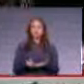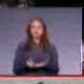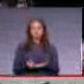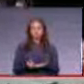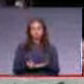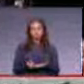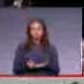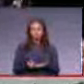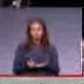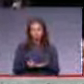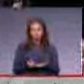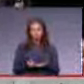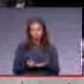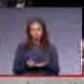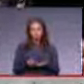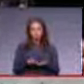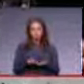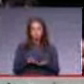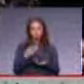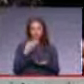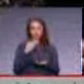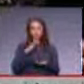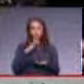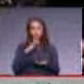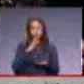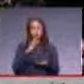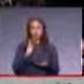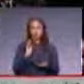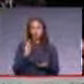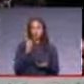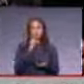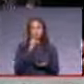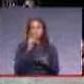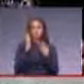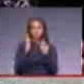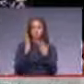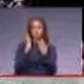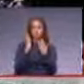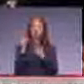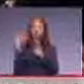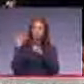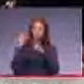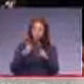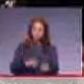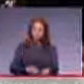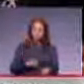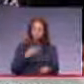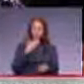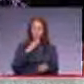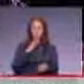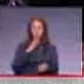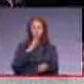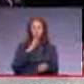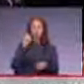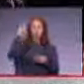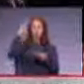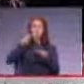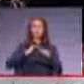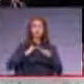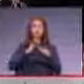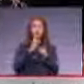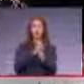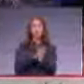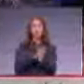انا عايشه بده لغايه دلوقتي، الفتره اللي هي اتوفت فيها لغايه دلوقتي يسترك، خلاص انا عايشه بيها